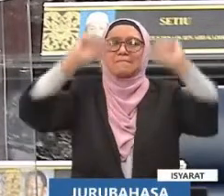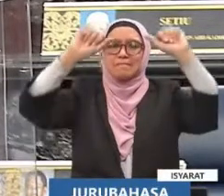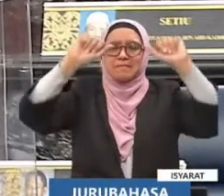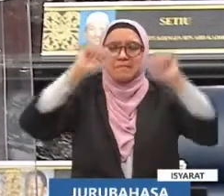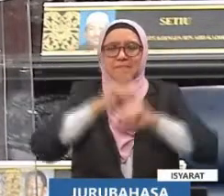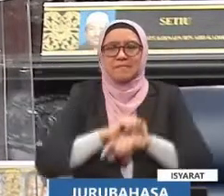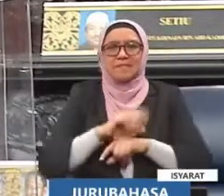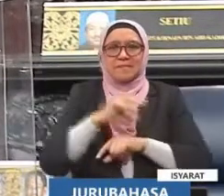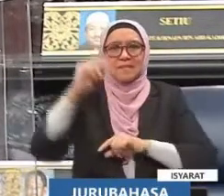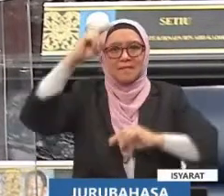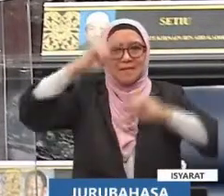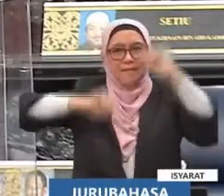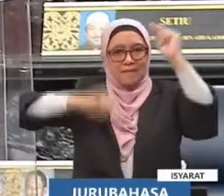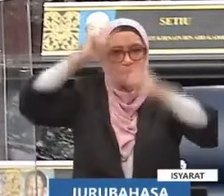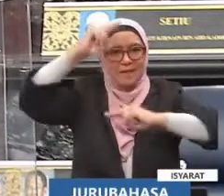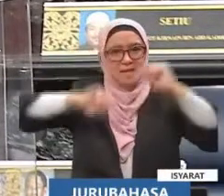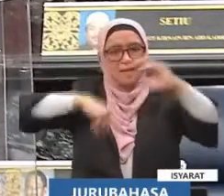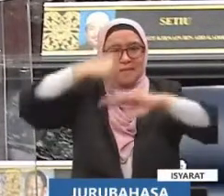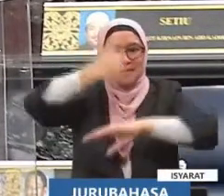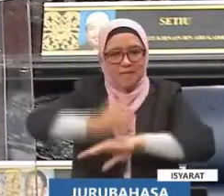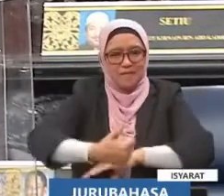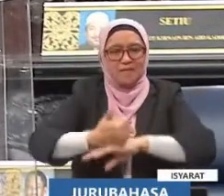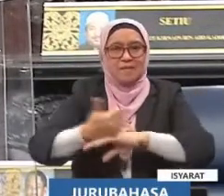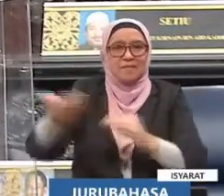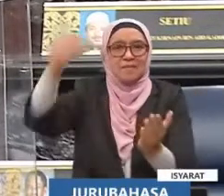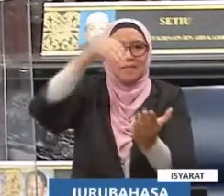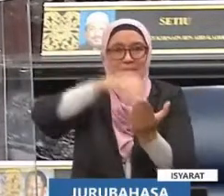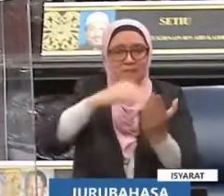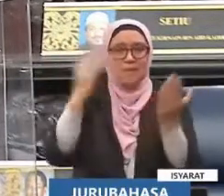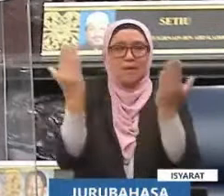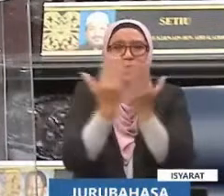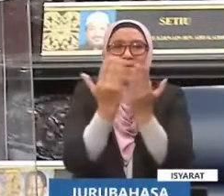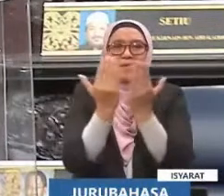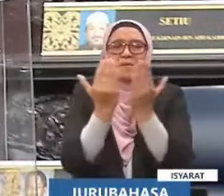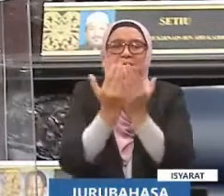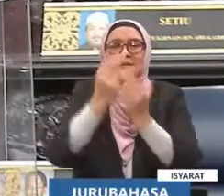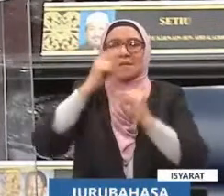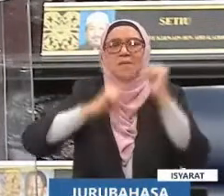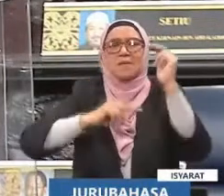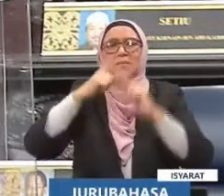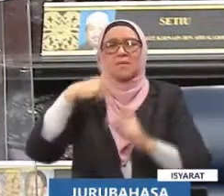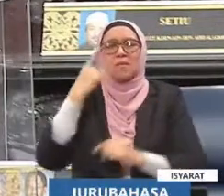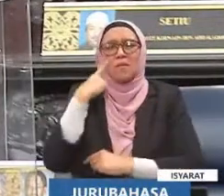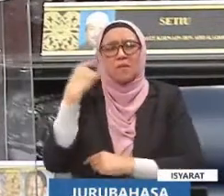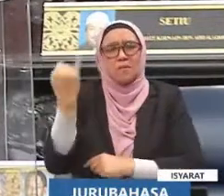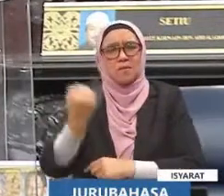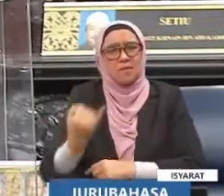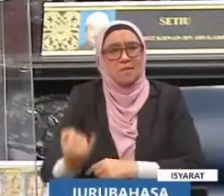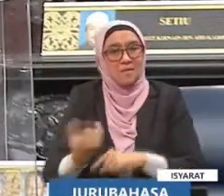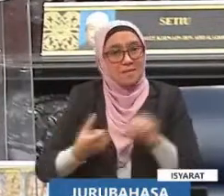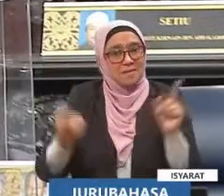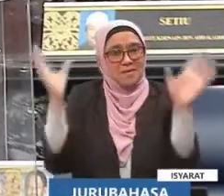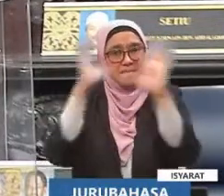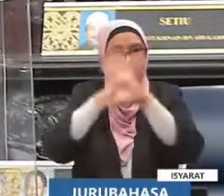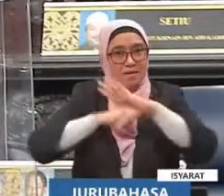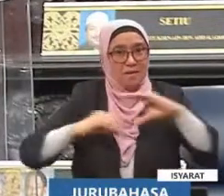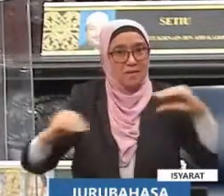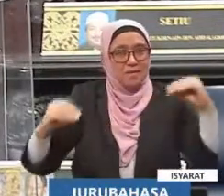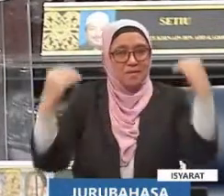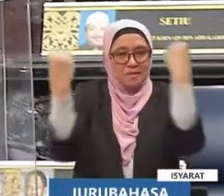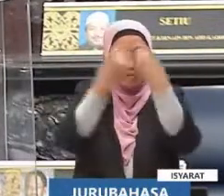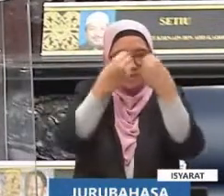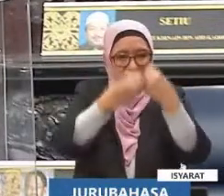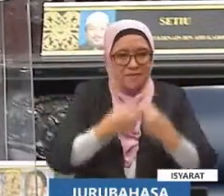dan pembangunan semula sekolah yang mempunyai bangunan daif di Serawak dengan kos berjumlah satu